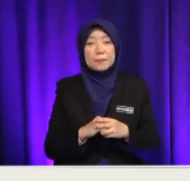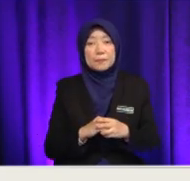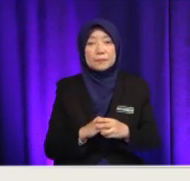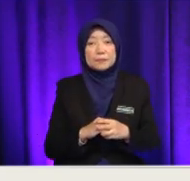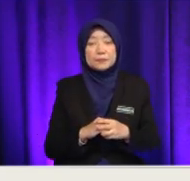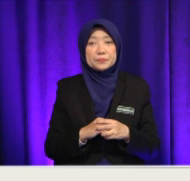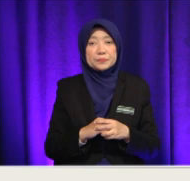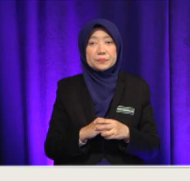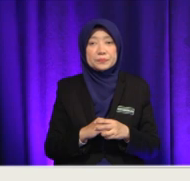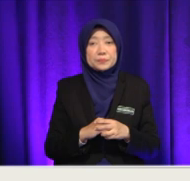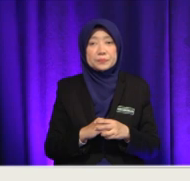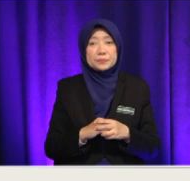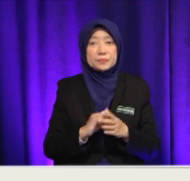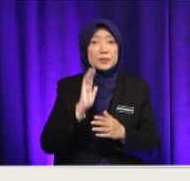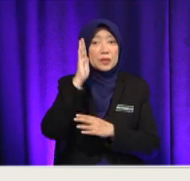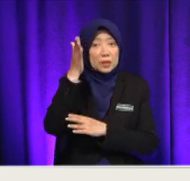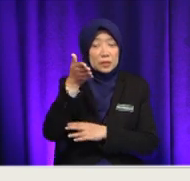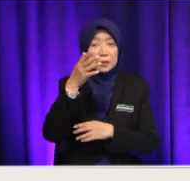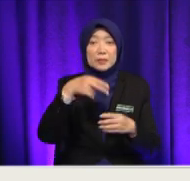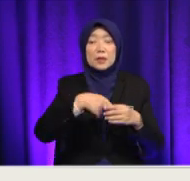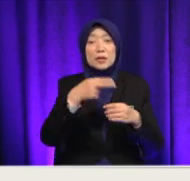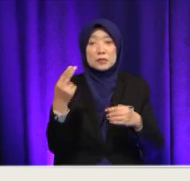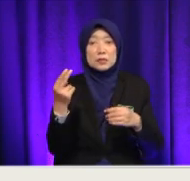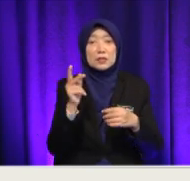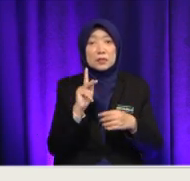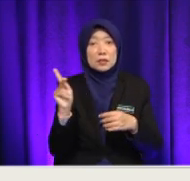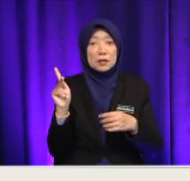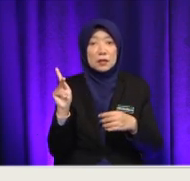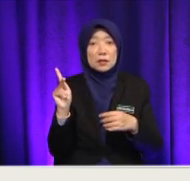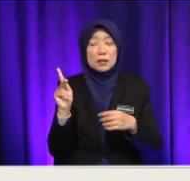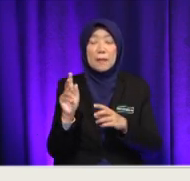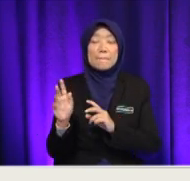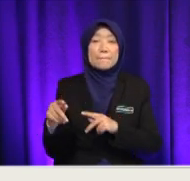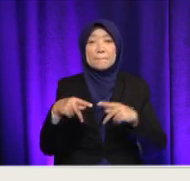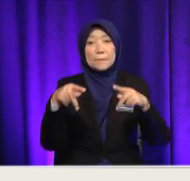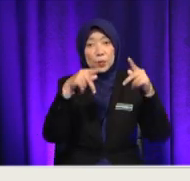Daripada etina akan hasilkan polietina.